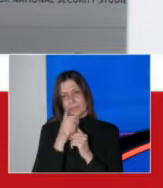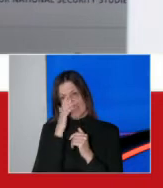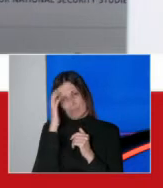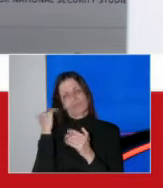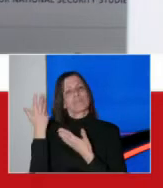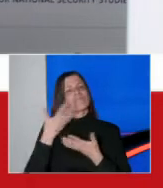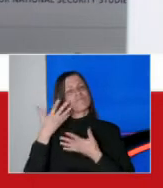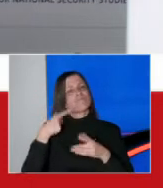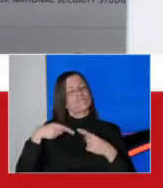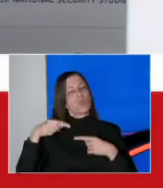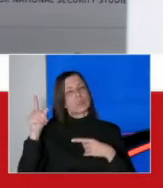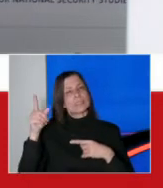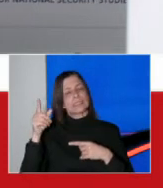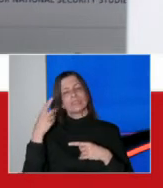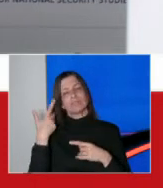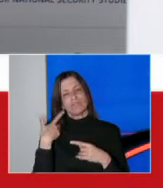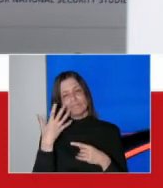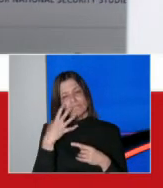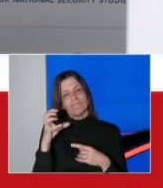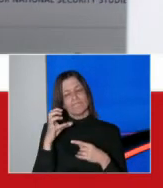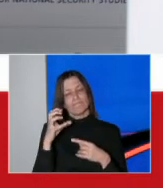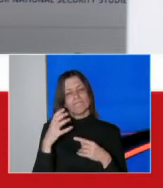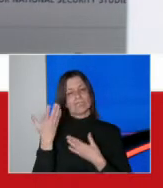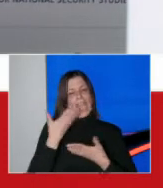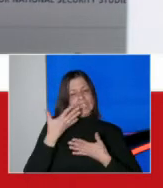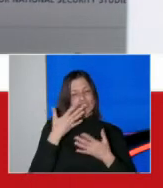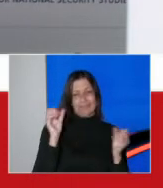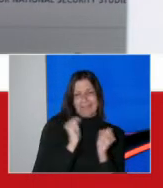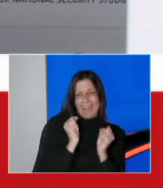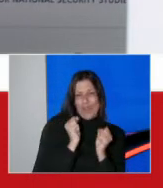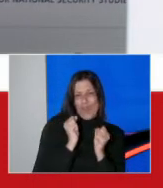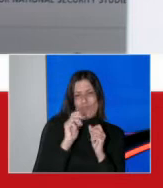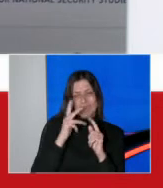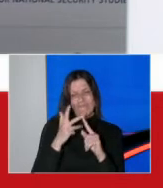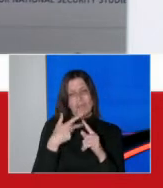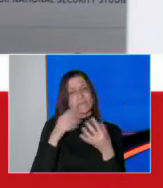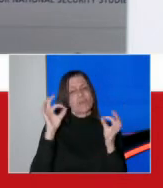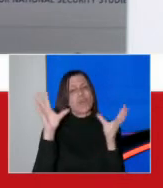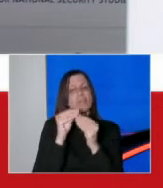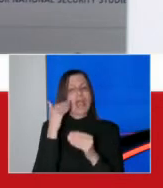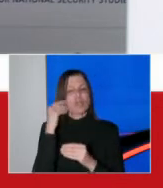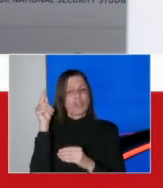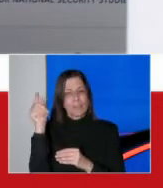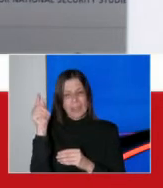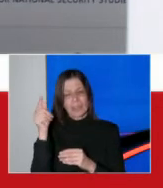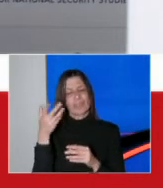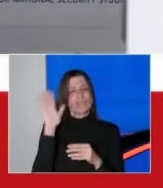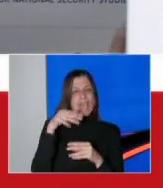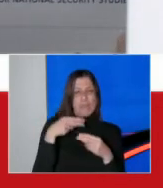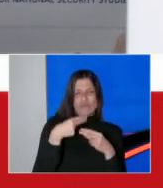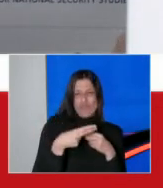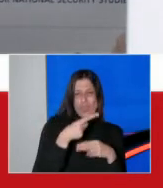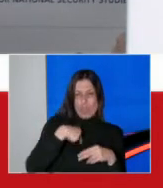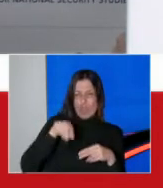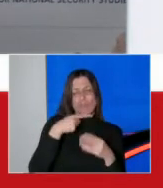ביחסי החוץ חיממנו יחסים שהתקררו במיוחד עם ארצות הברית וגם עם שכנות